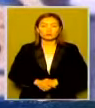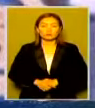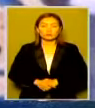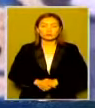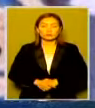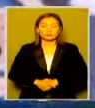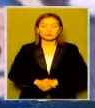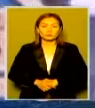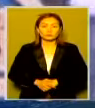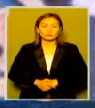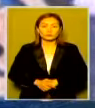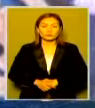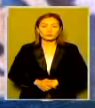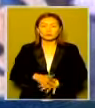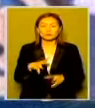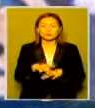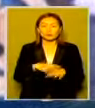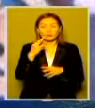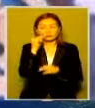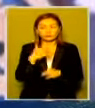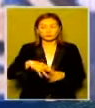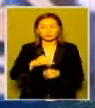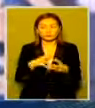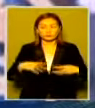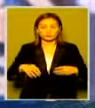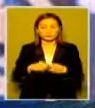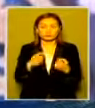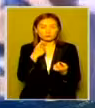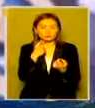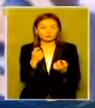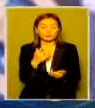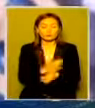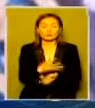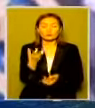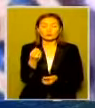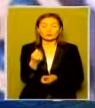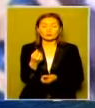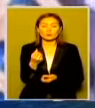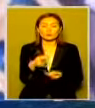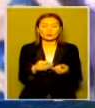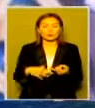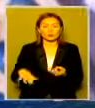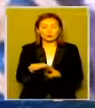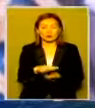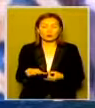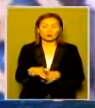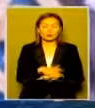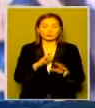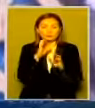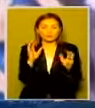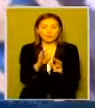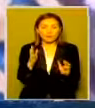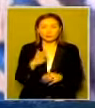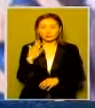да өз себебі бар. Өйткені ер азамат отбасының тірегі, сонымен қатар ол туған жерін, елін